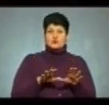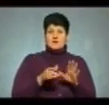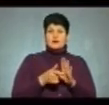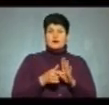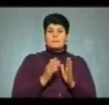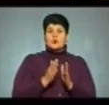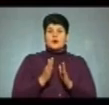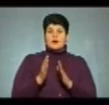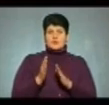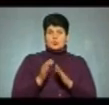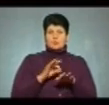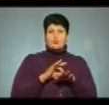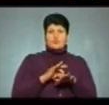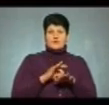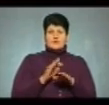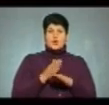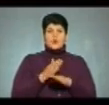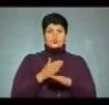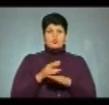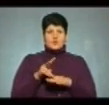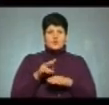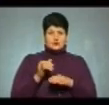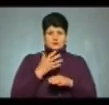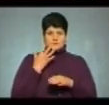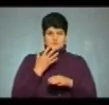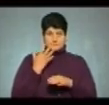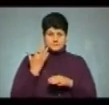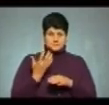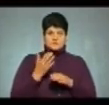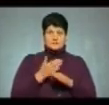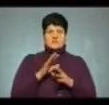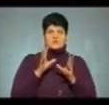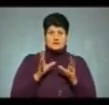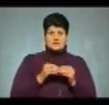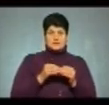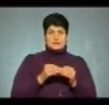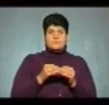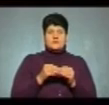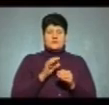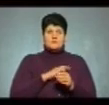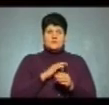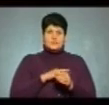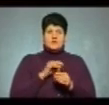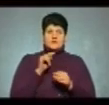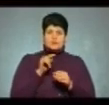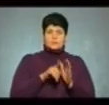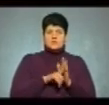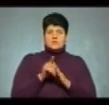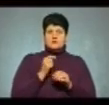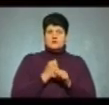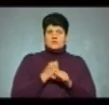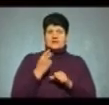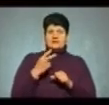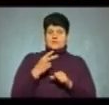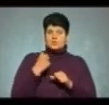порядку проведення розподілу теплової енергії між всіма споживачами. Та ніхто не розподіляє. Але вона почне діяти десь з